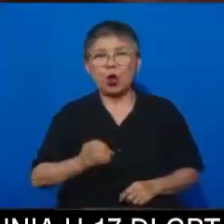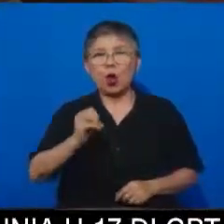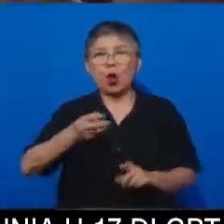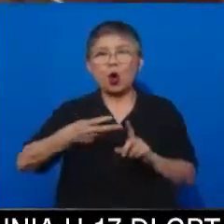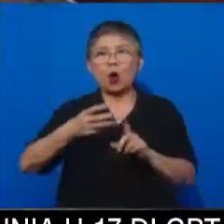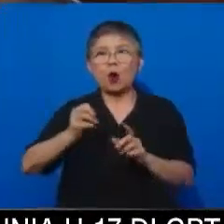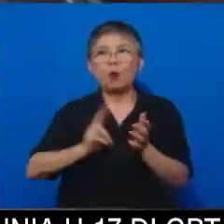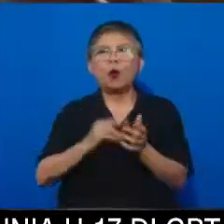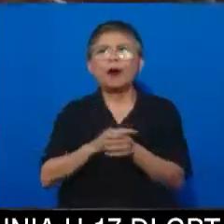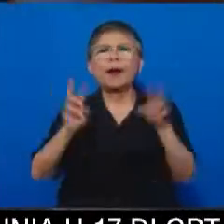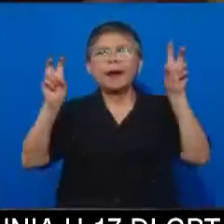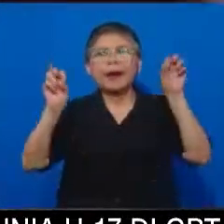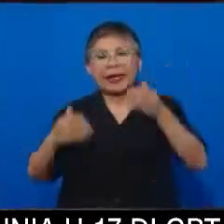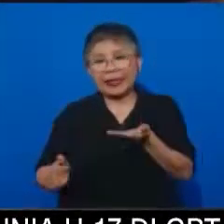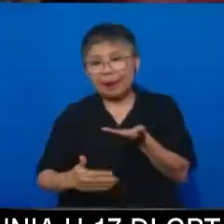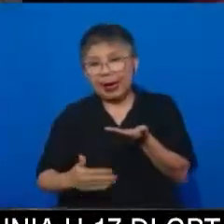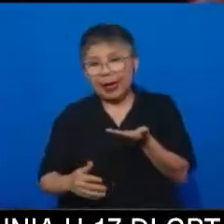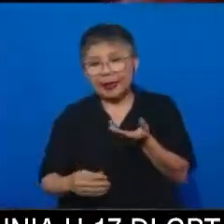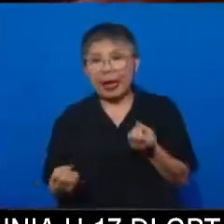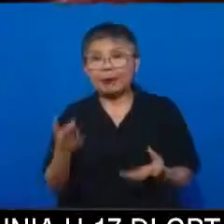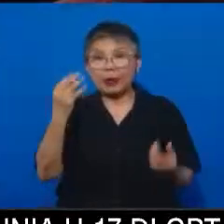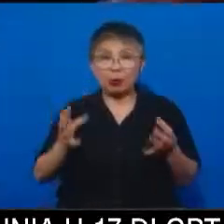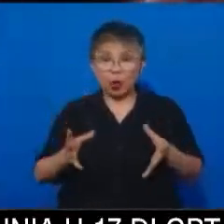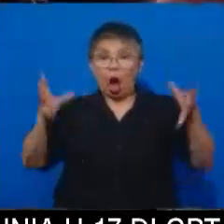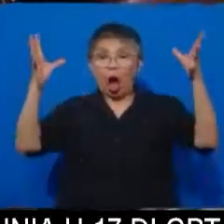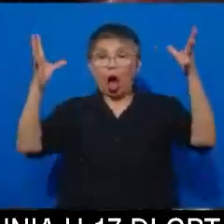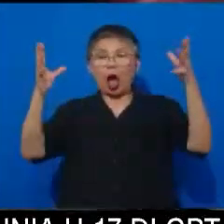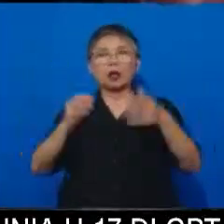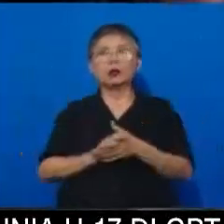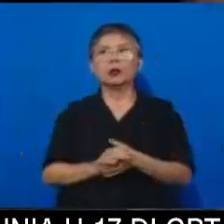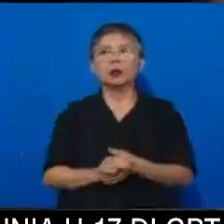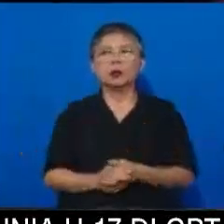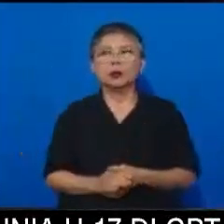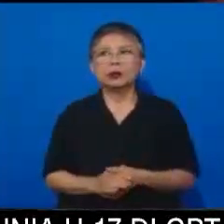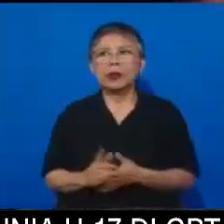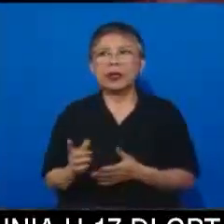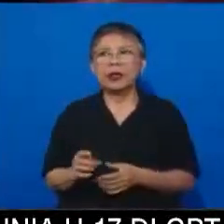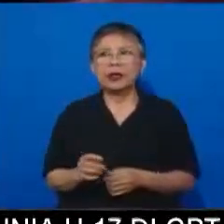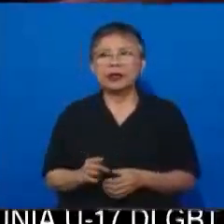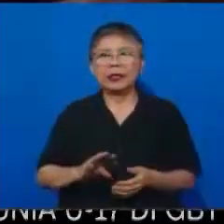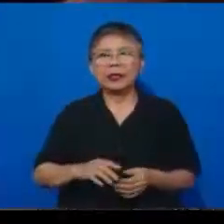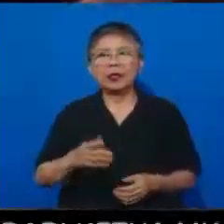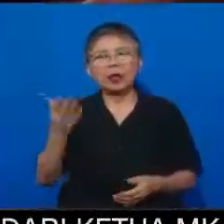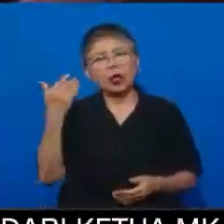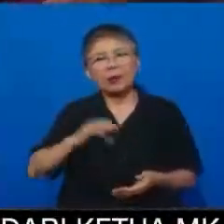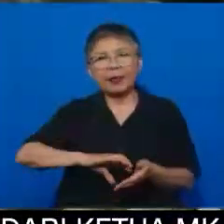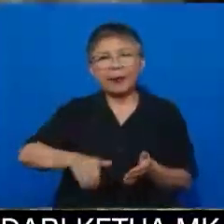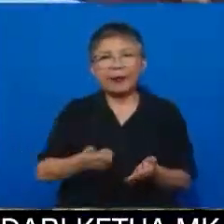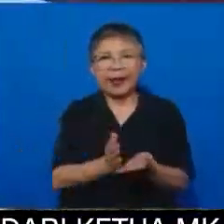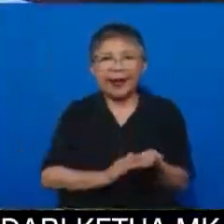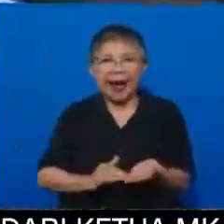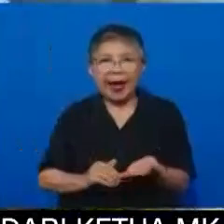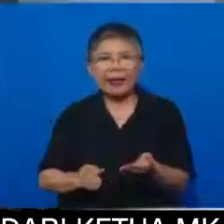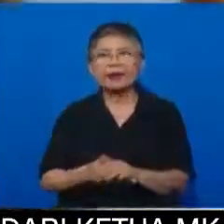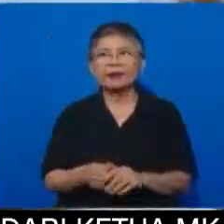Obong artinya dibakar dengan api berbeda dengan Warung Belut lain Cak Salim banyak menggunakan mentega untuk menggoreng belutnya